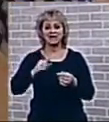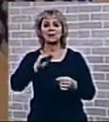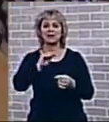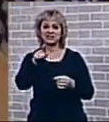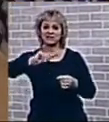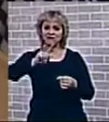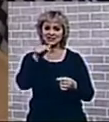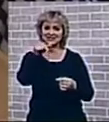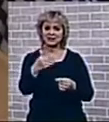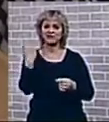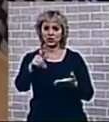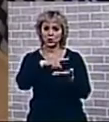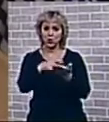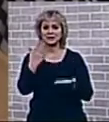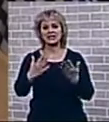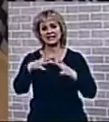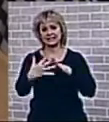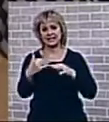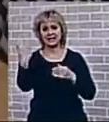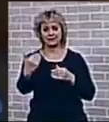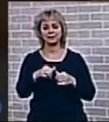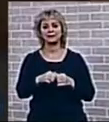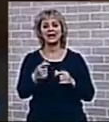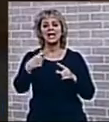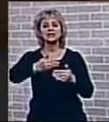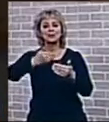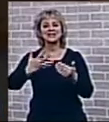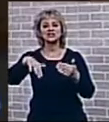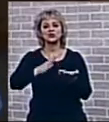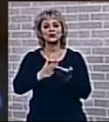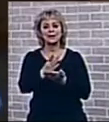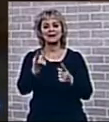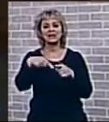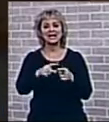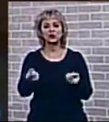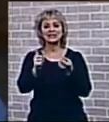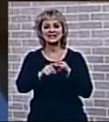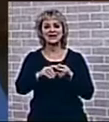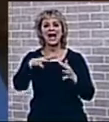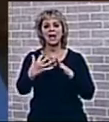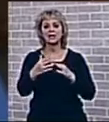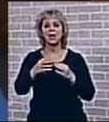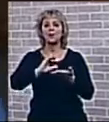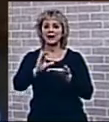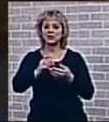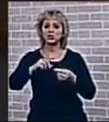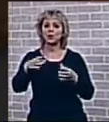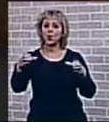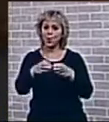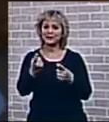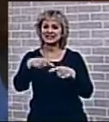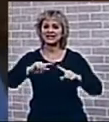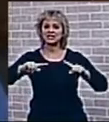профессий, востребованных в их городе или селе. Это прежде всего направления, которые связаны с агропромышленным комплексом.